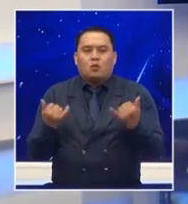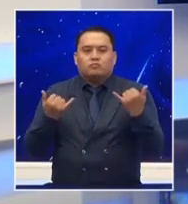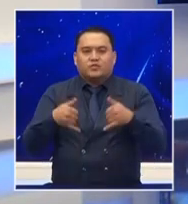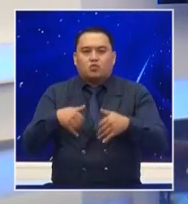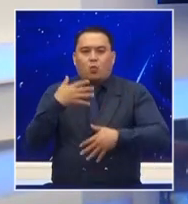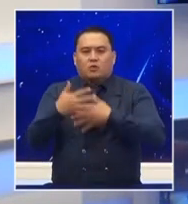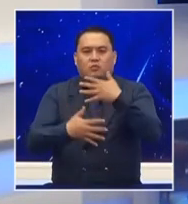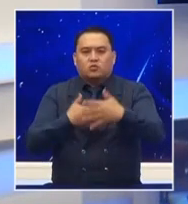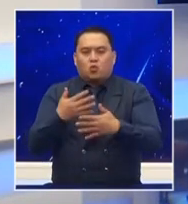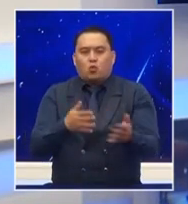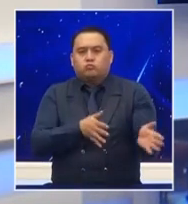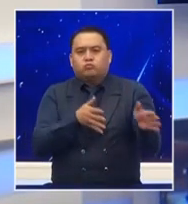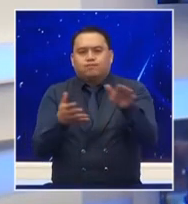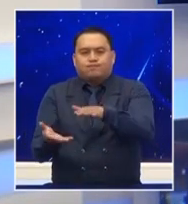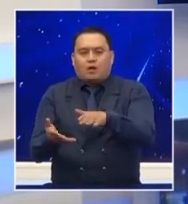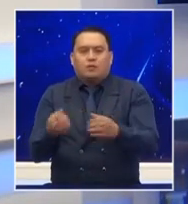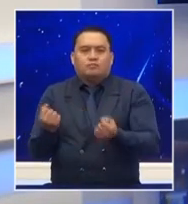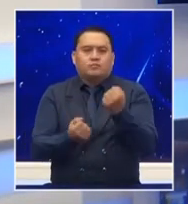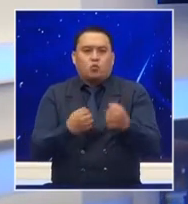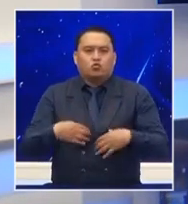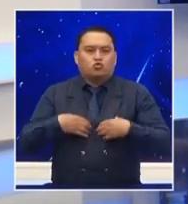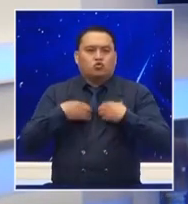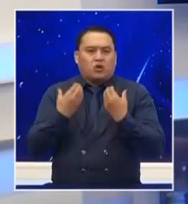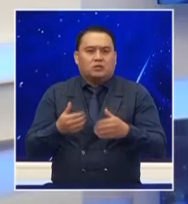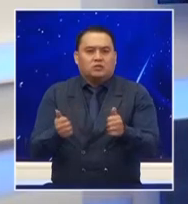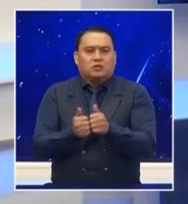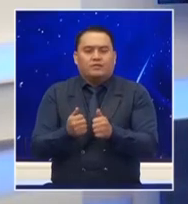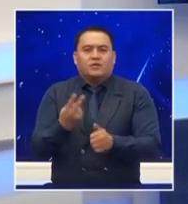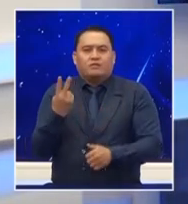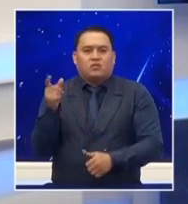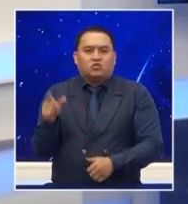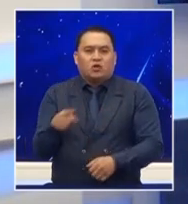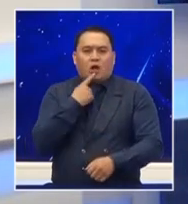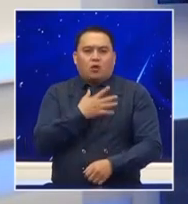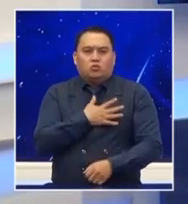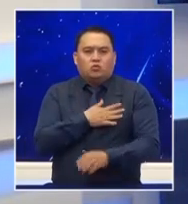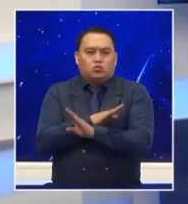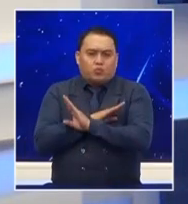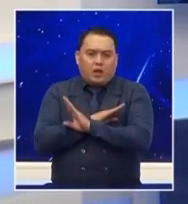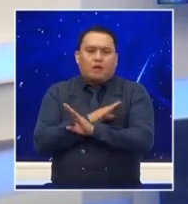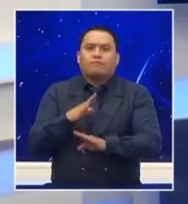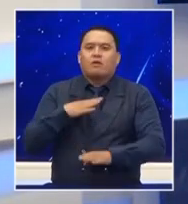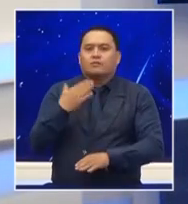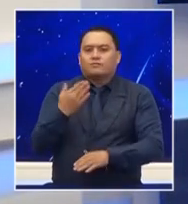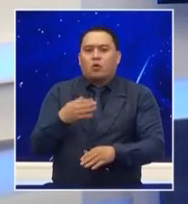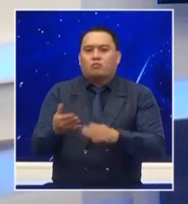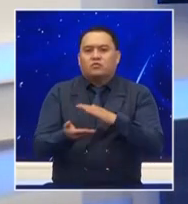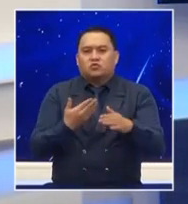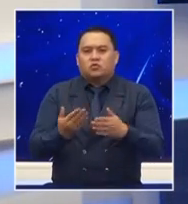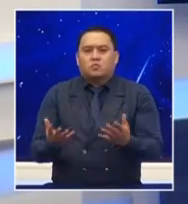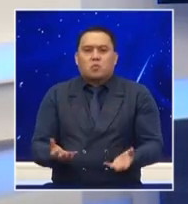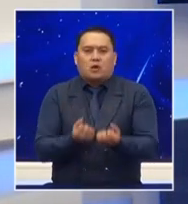Бетономешалка упала на авто. Два человека погибли в страшной аварии близ Алматы. Чтобы извлечь тела из автомобиля, пришлось вызывать